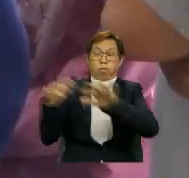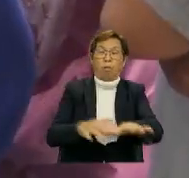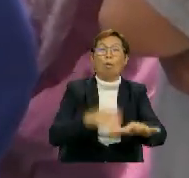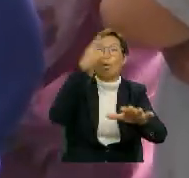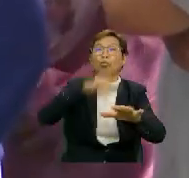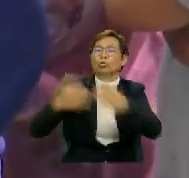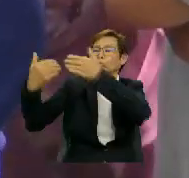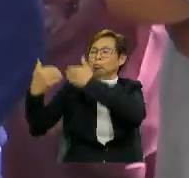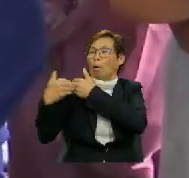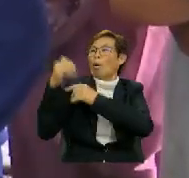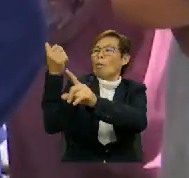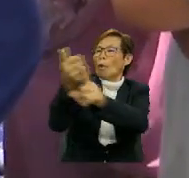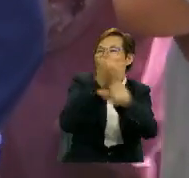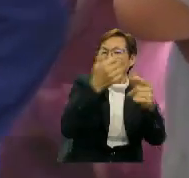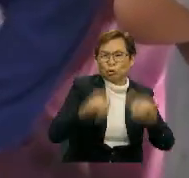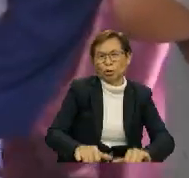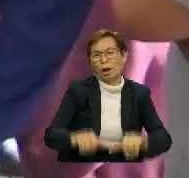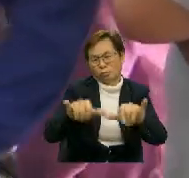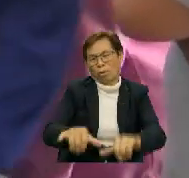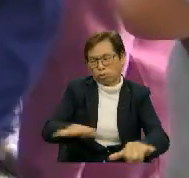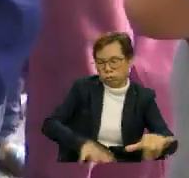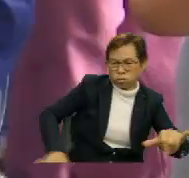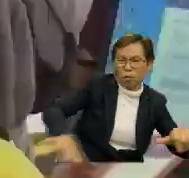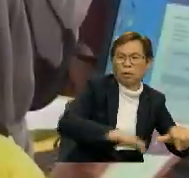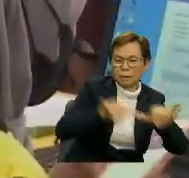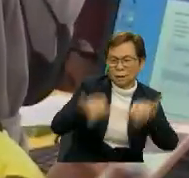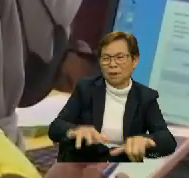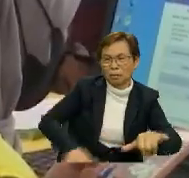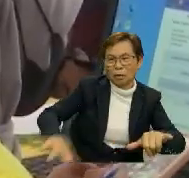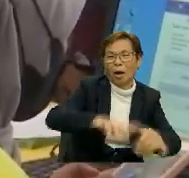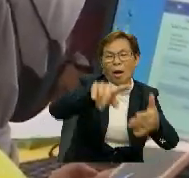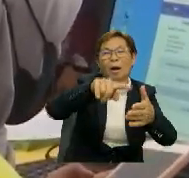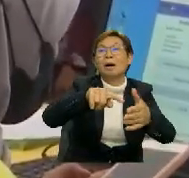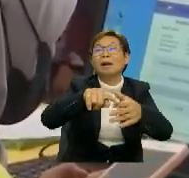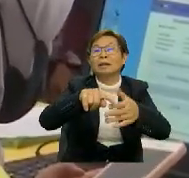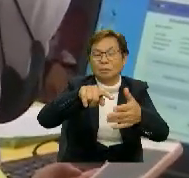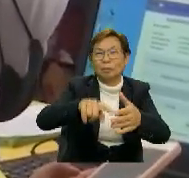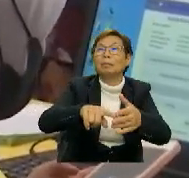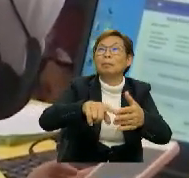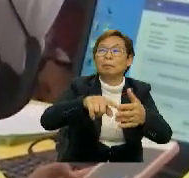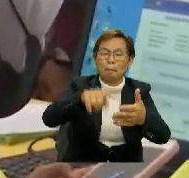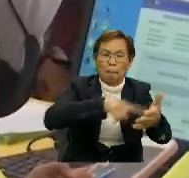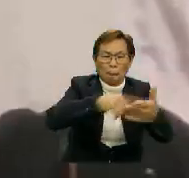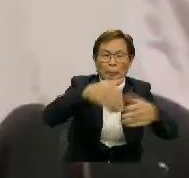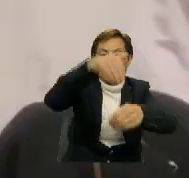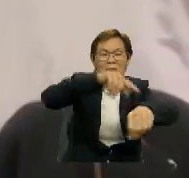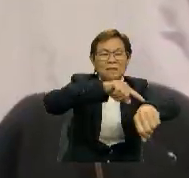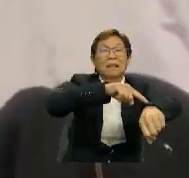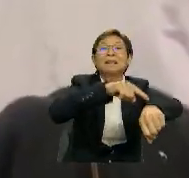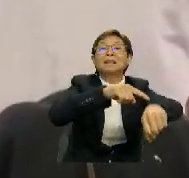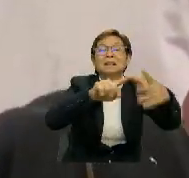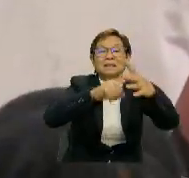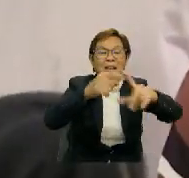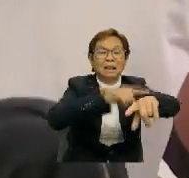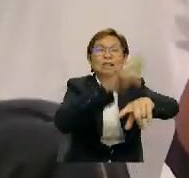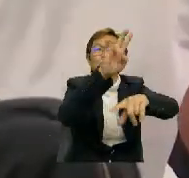tanggungjawab masing-masing dan telah pun berada di sekitar kawasan tempat pengundian ini pada sejak pukul 7.30 pagi tadi. Dan